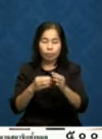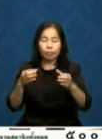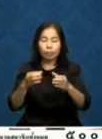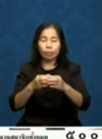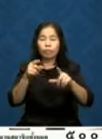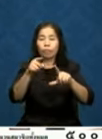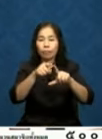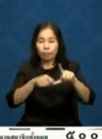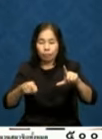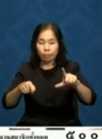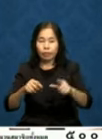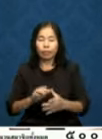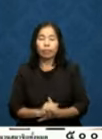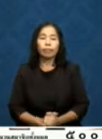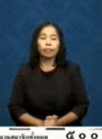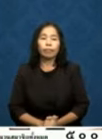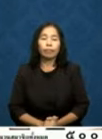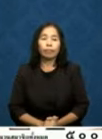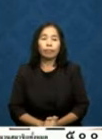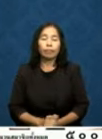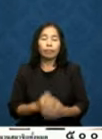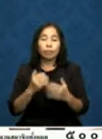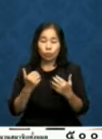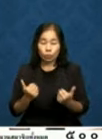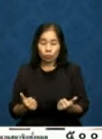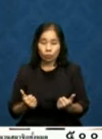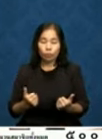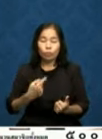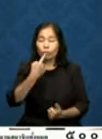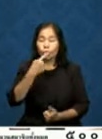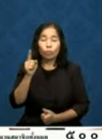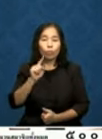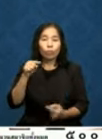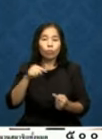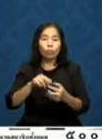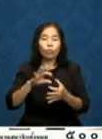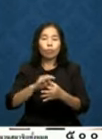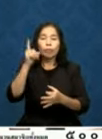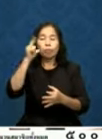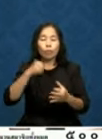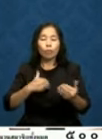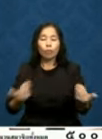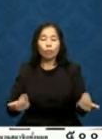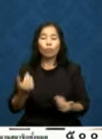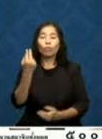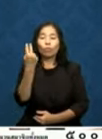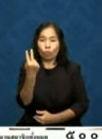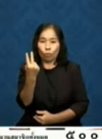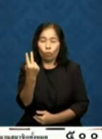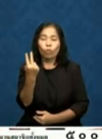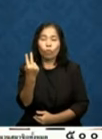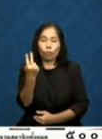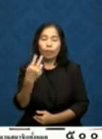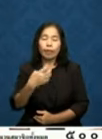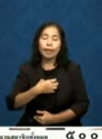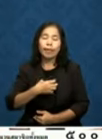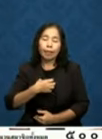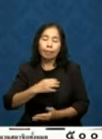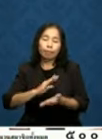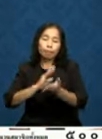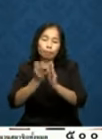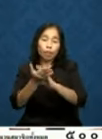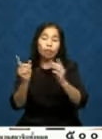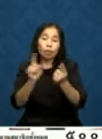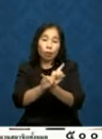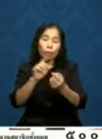กลค่ะวันนี้ก็จะมาพูดนะคะในนามของคุณแม่ลูกสองเหมือนเดิมค่ะที่อยากแบ่งปันอยากเปลี่ยนแปลงสังคมนะคะผ่